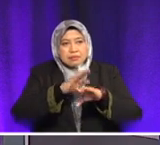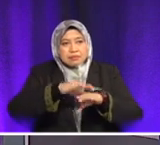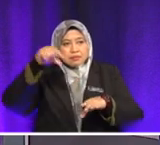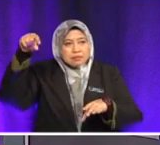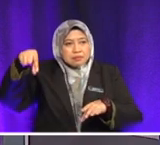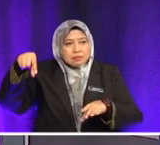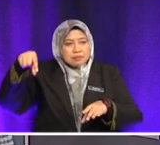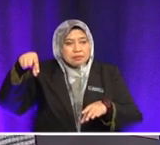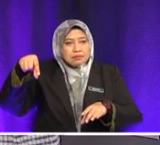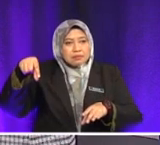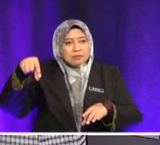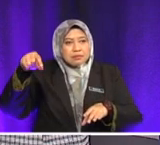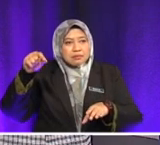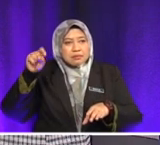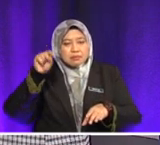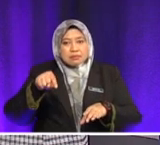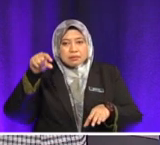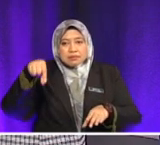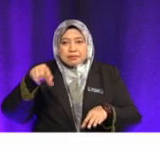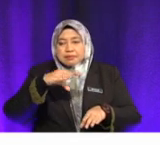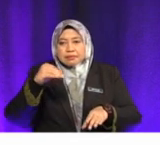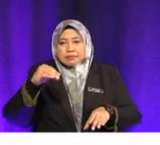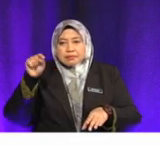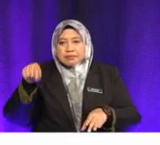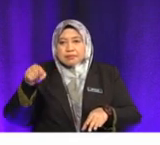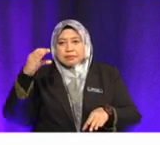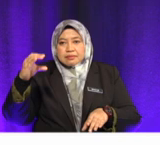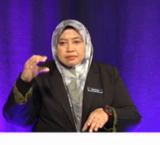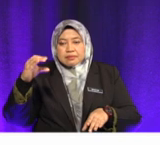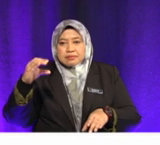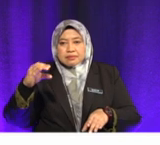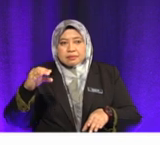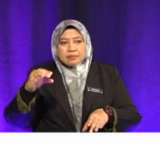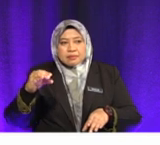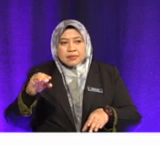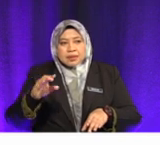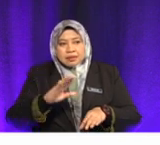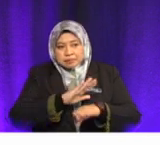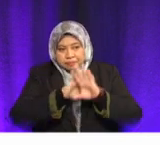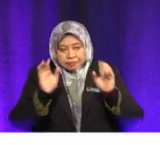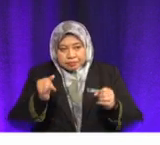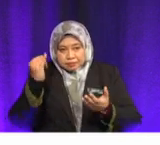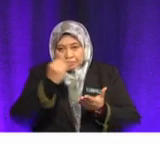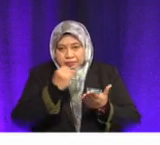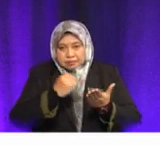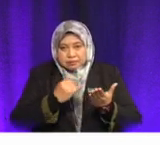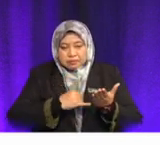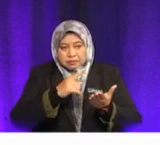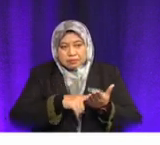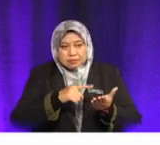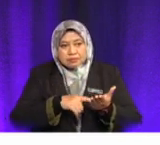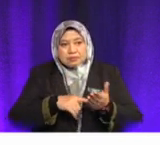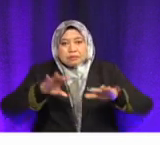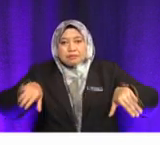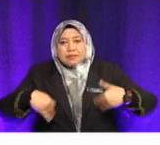oke dengan menggunakan huruf dalam wajah kita huruf saja bagaimana kita mengatakan